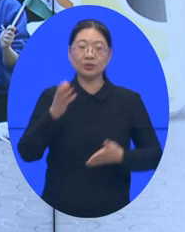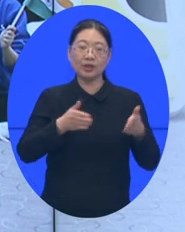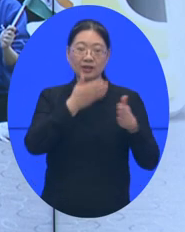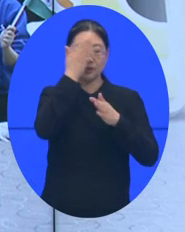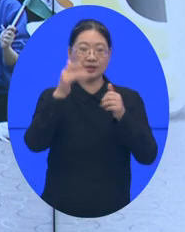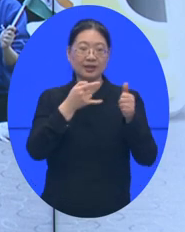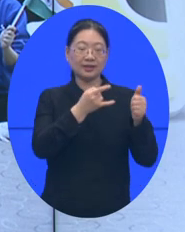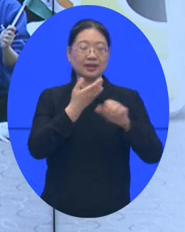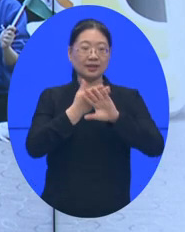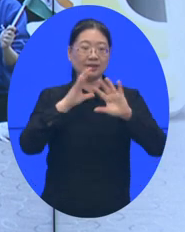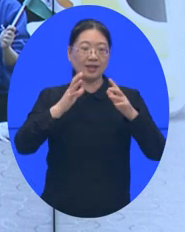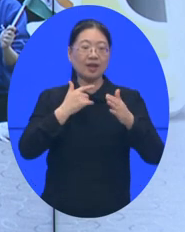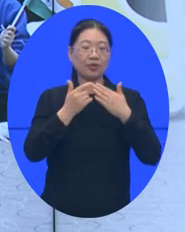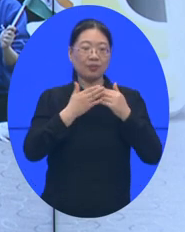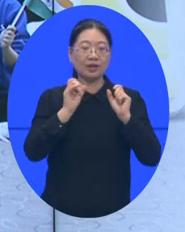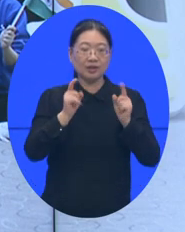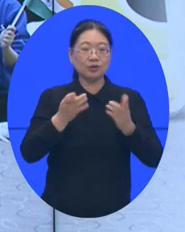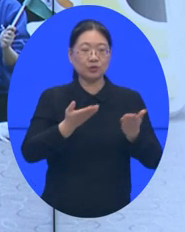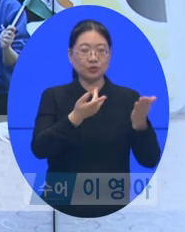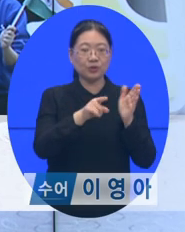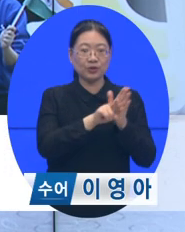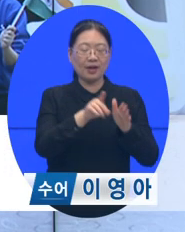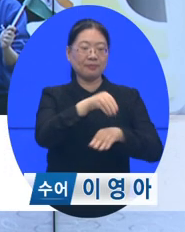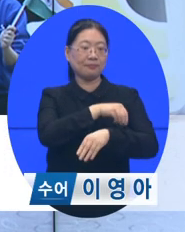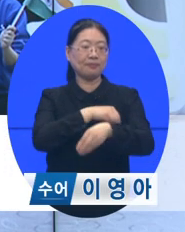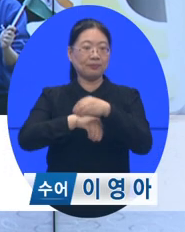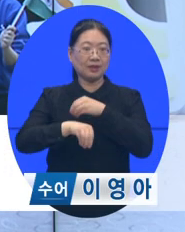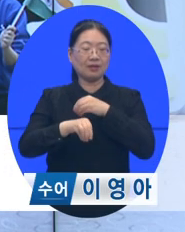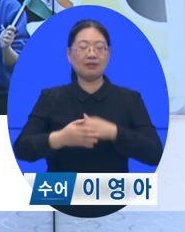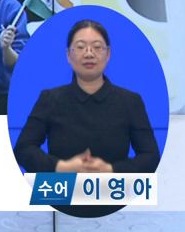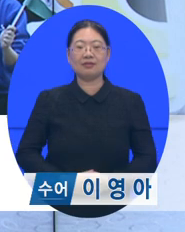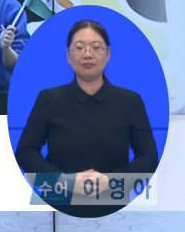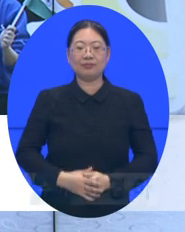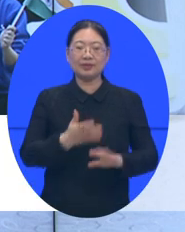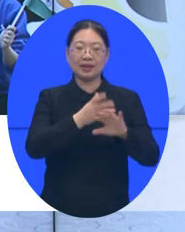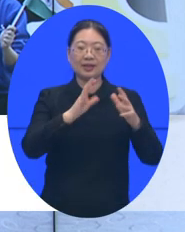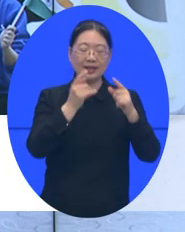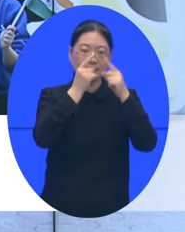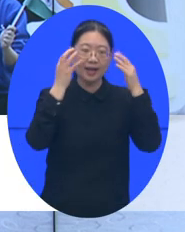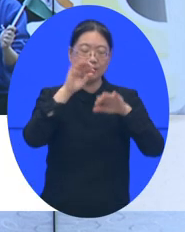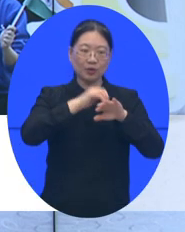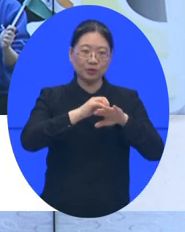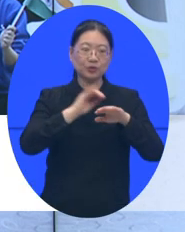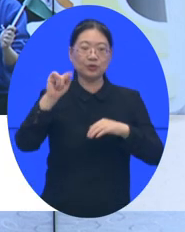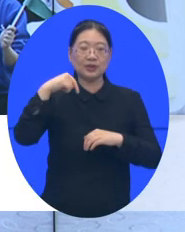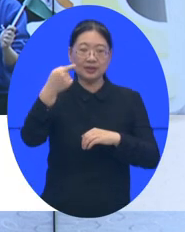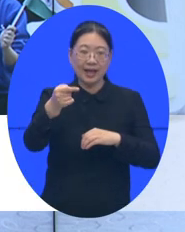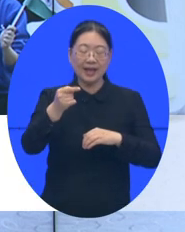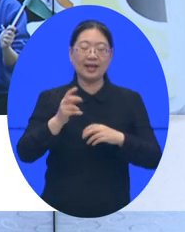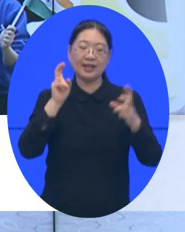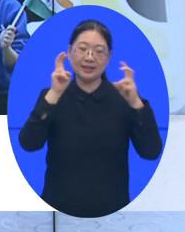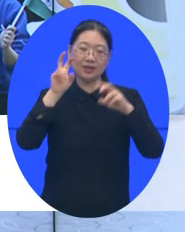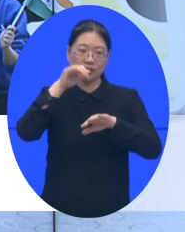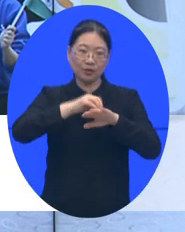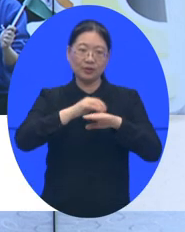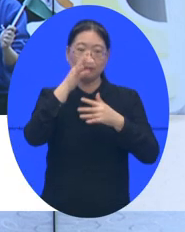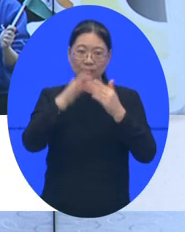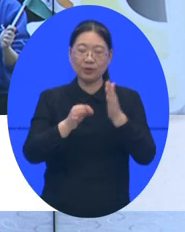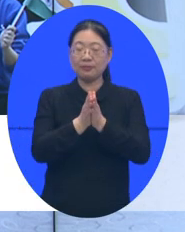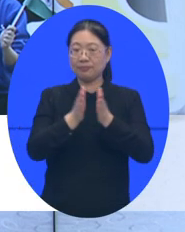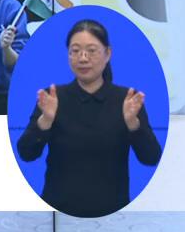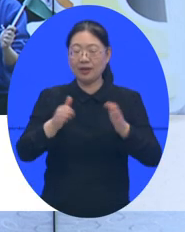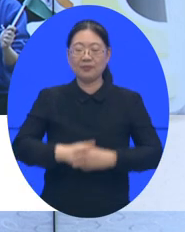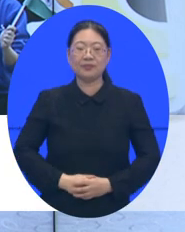경기도가 청년들에게 해외 경험의 기회를 주기 위해 팔을 걷어붙였습니다 해외 대학 연수에 이어 이번엔 기업 연수 프로그램이